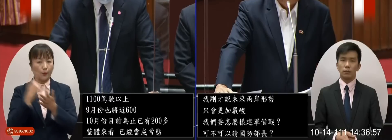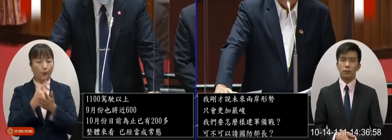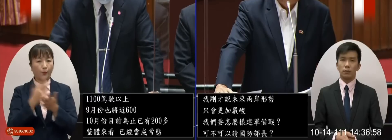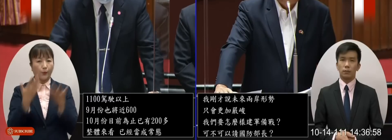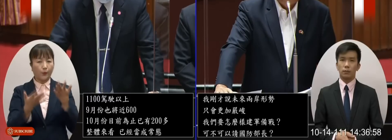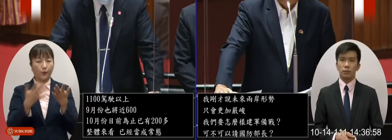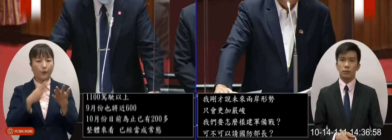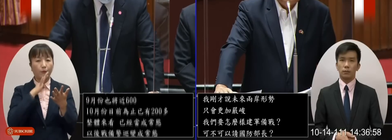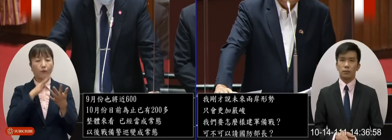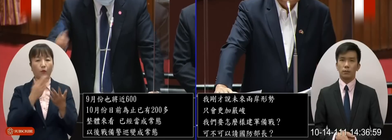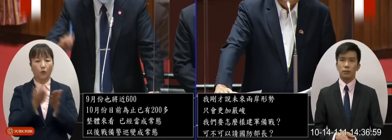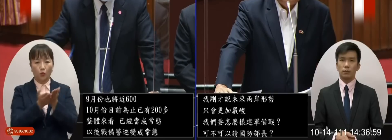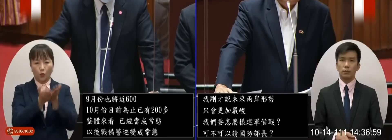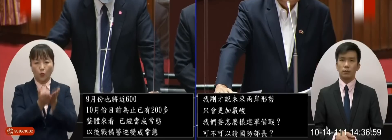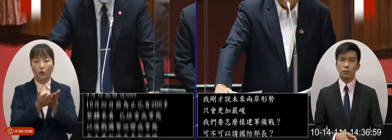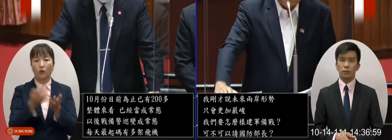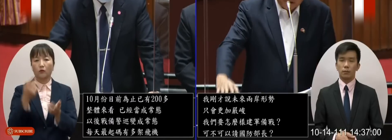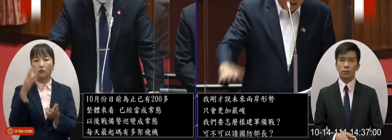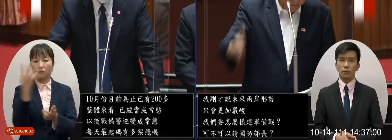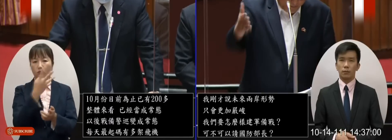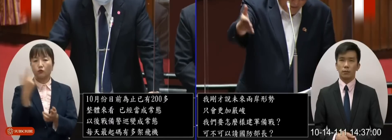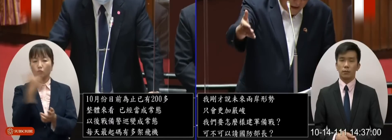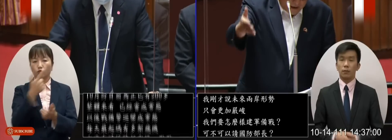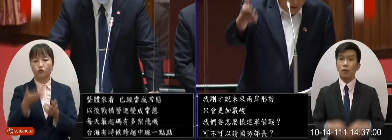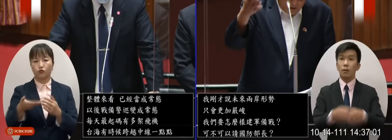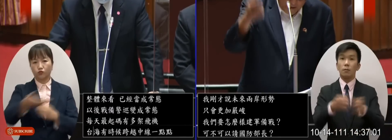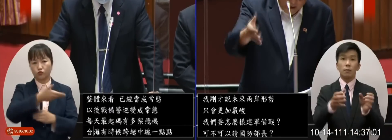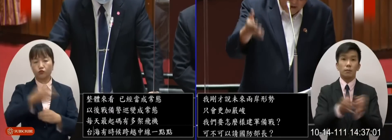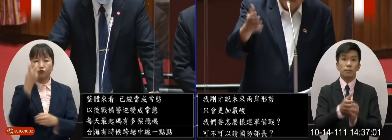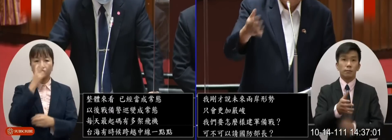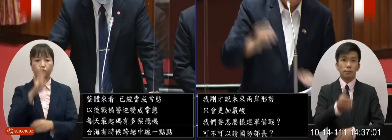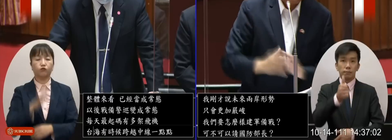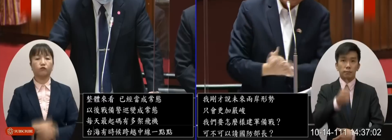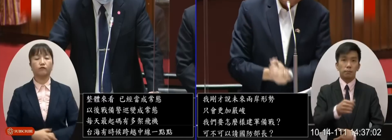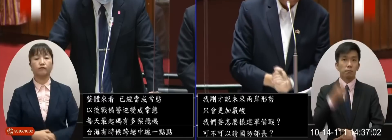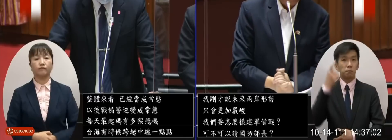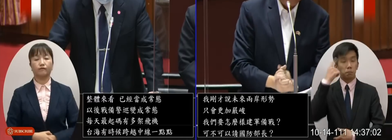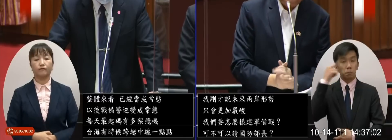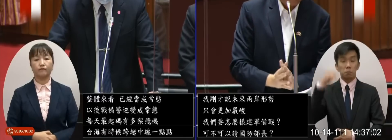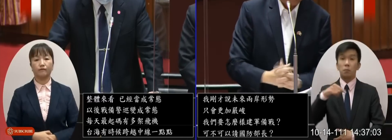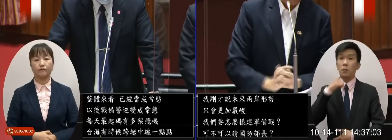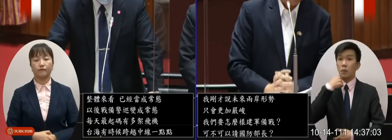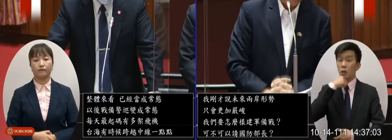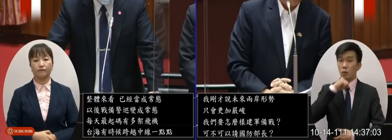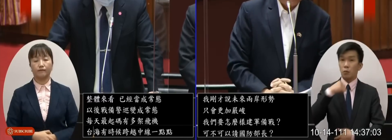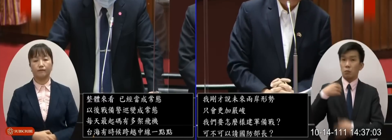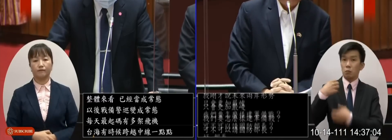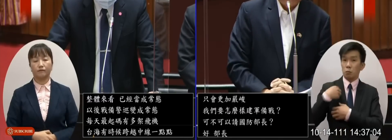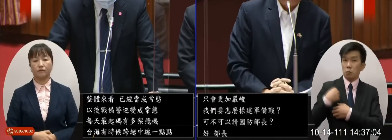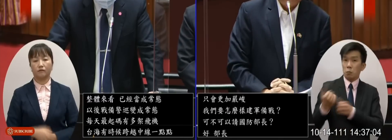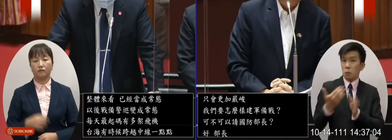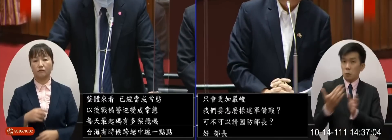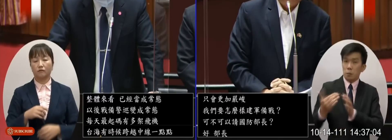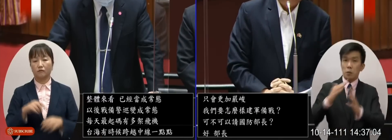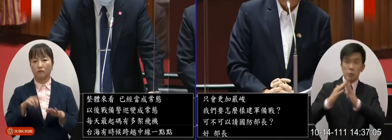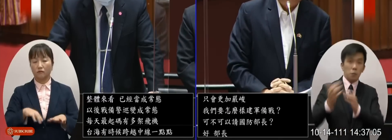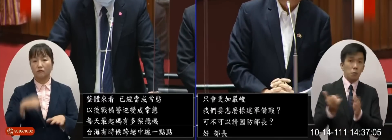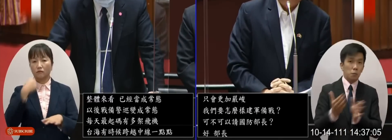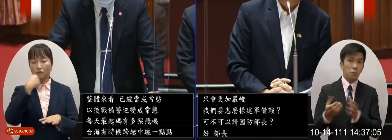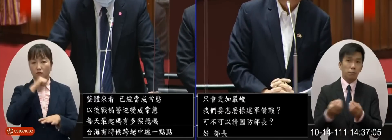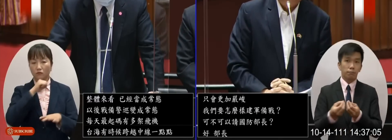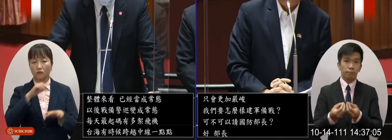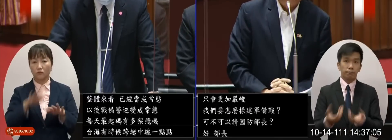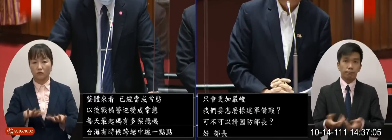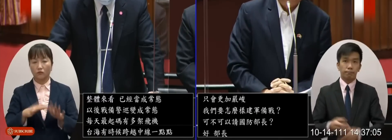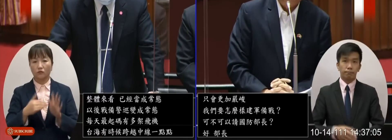在4到6艘船舰在我们周边。 好，部长， 是， 那我们要怎么样加强建军备战？ 我跟委员报告，我们做